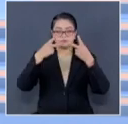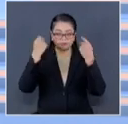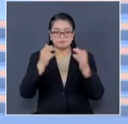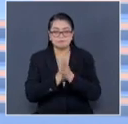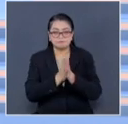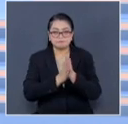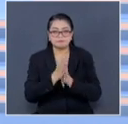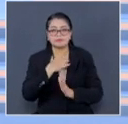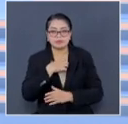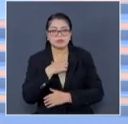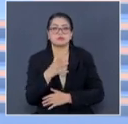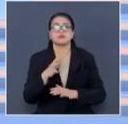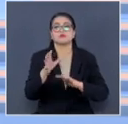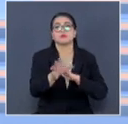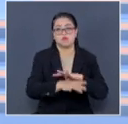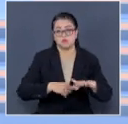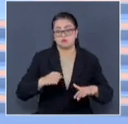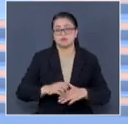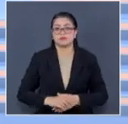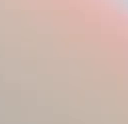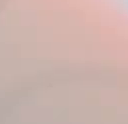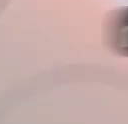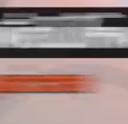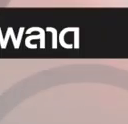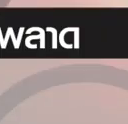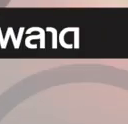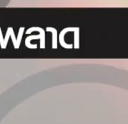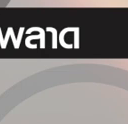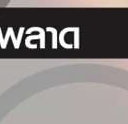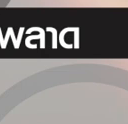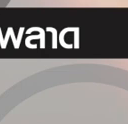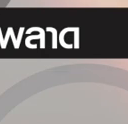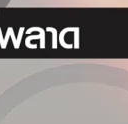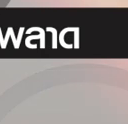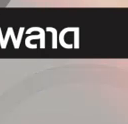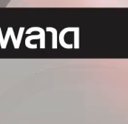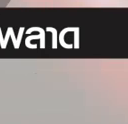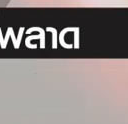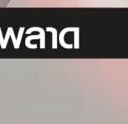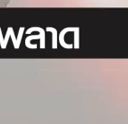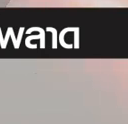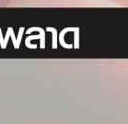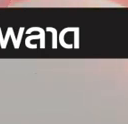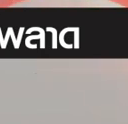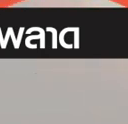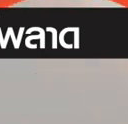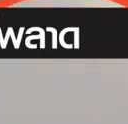ยั่วตายั่วใจนะฮะผู้ร้ายได้นะครับคุณผู้ชมฮะ